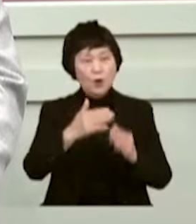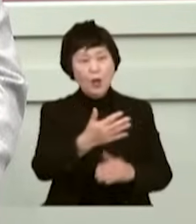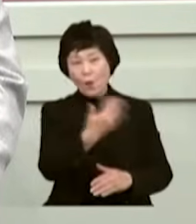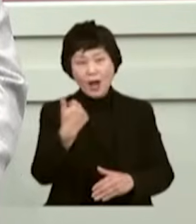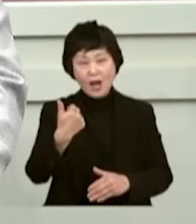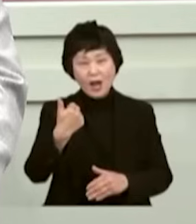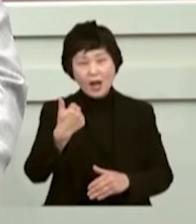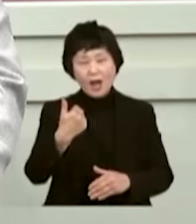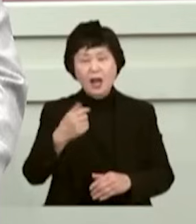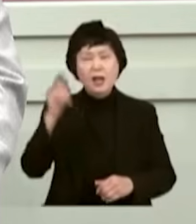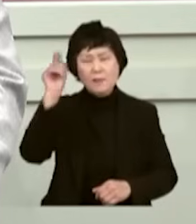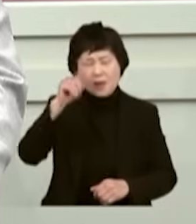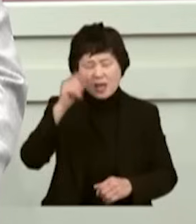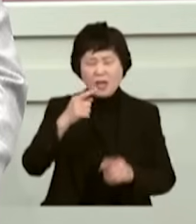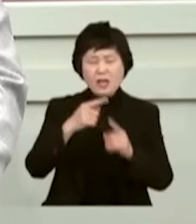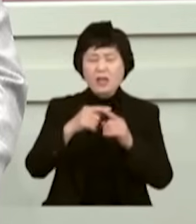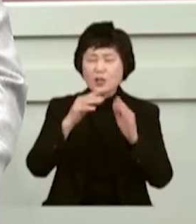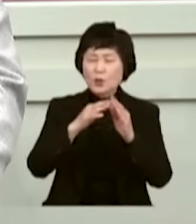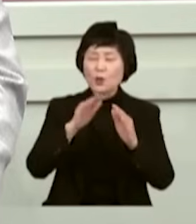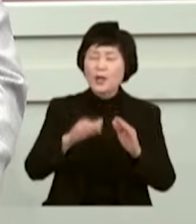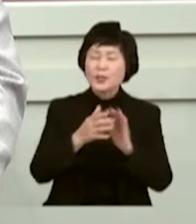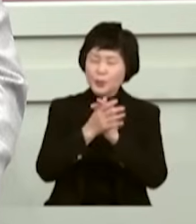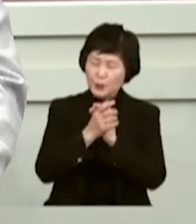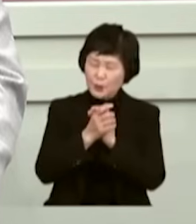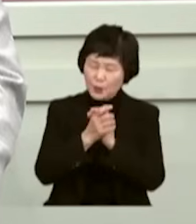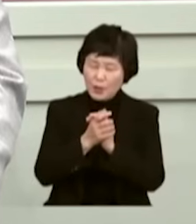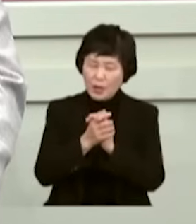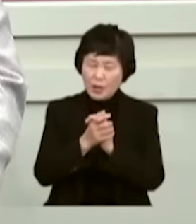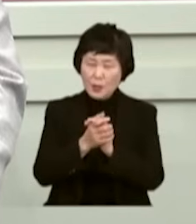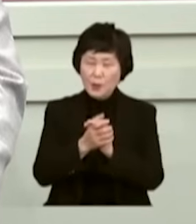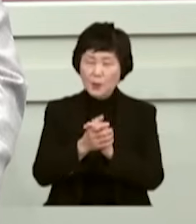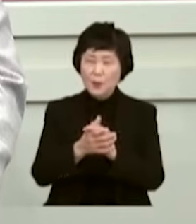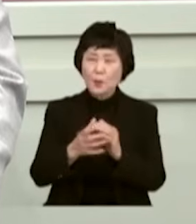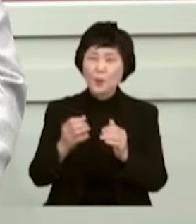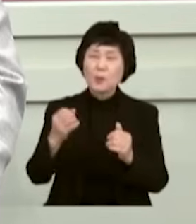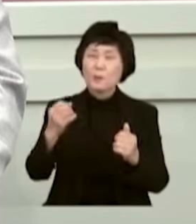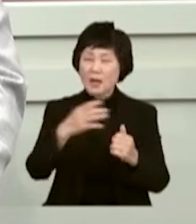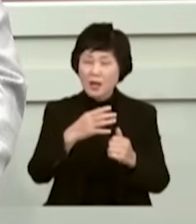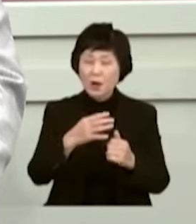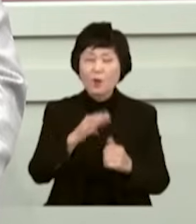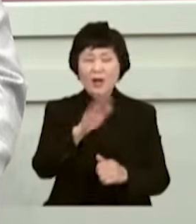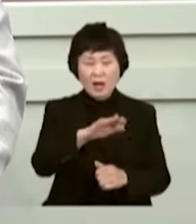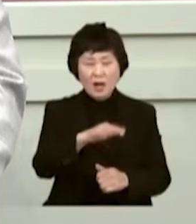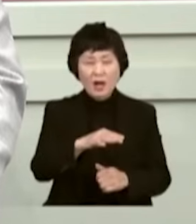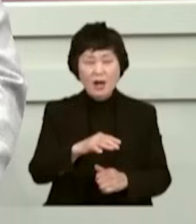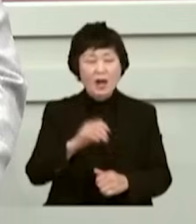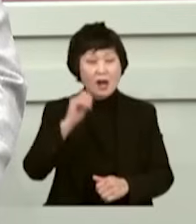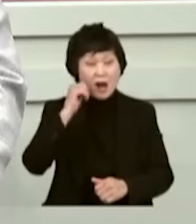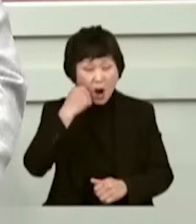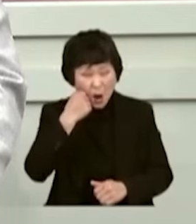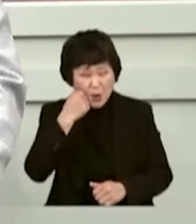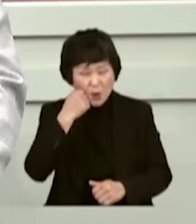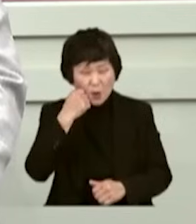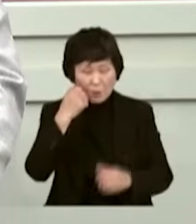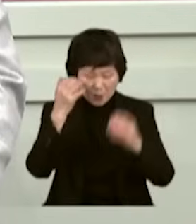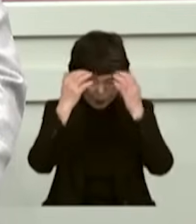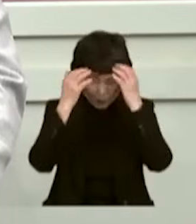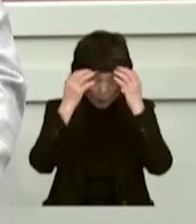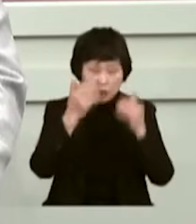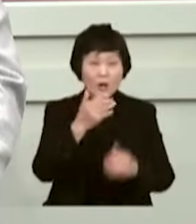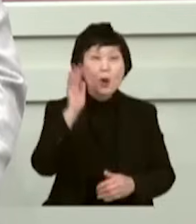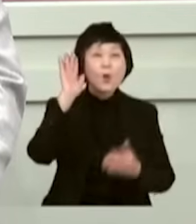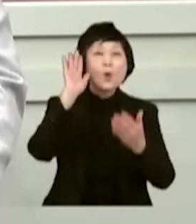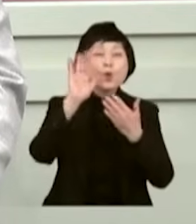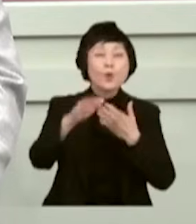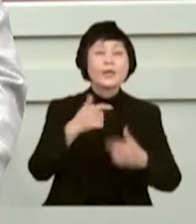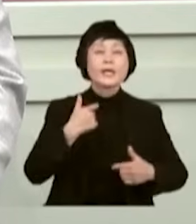가서 매일 교회에서 기도하라고 하고 제 옆에 예. 좋은 얘기해줘. 영구야 시련은 큰 너에게 큰 기쁨을 줄 거라고 하면서